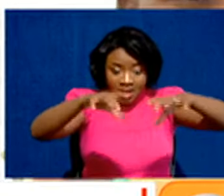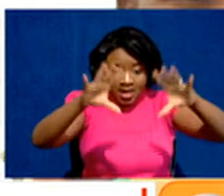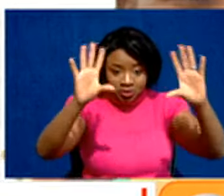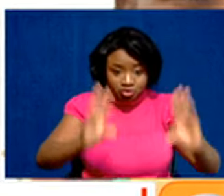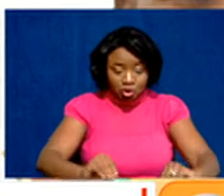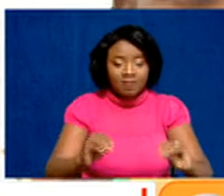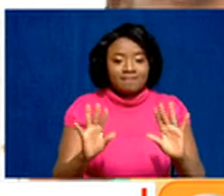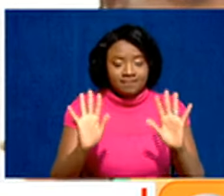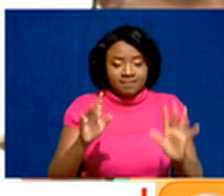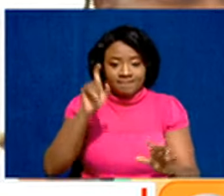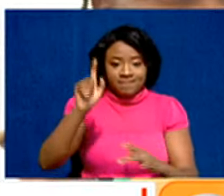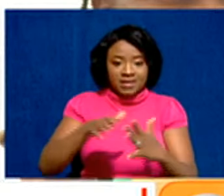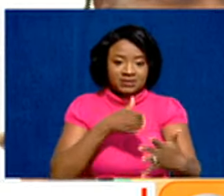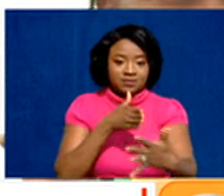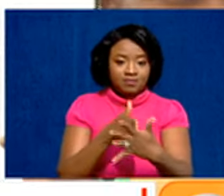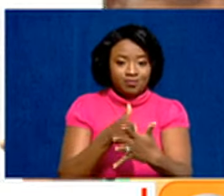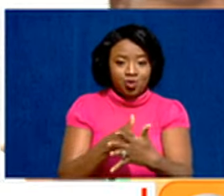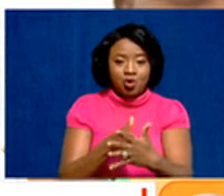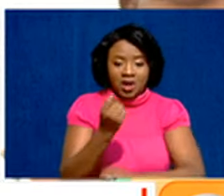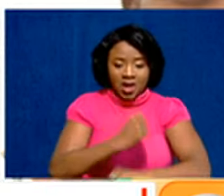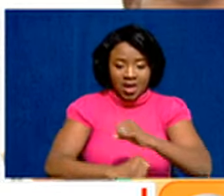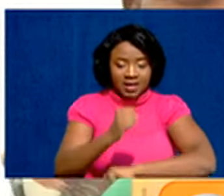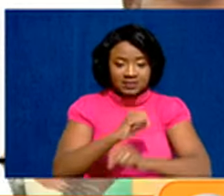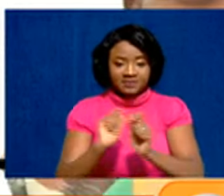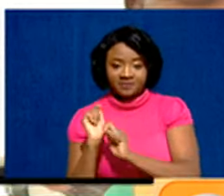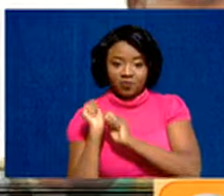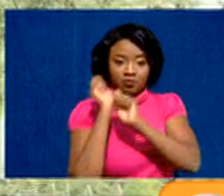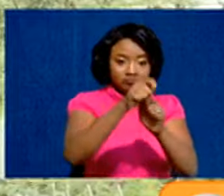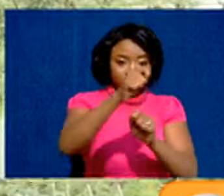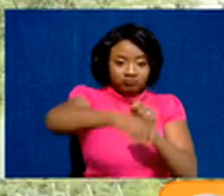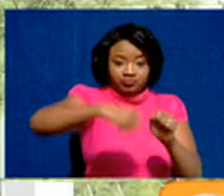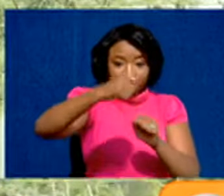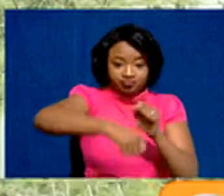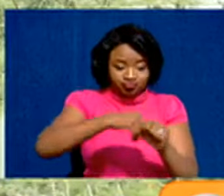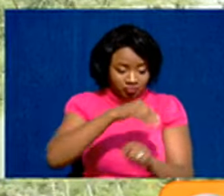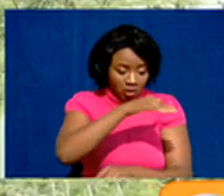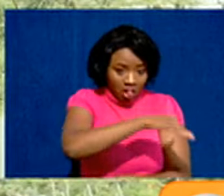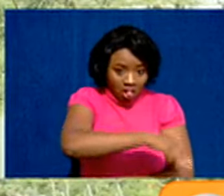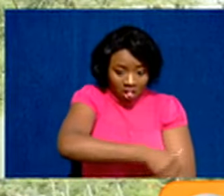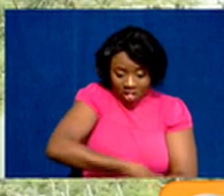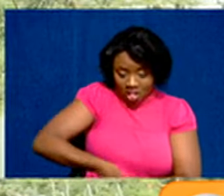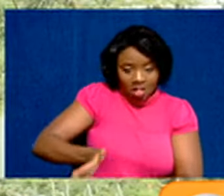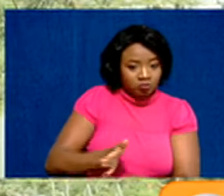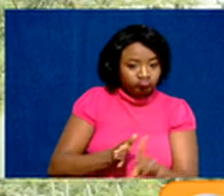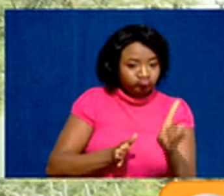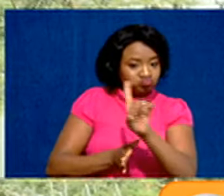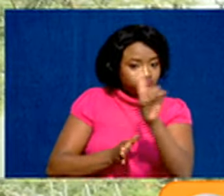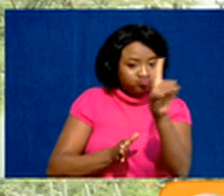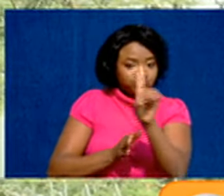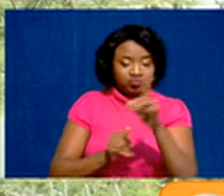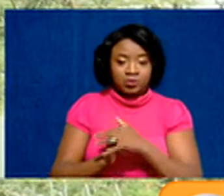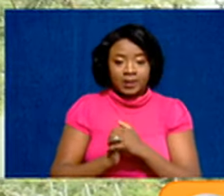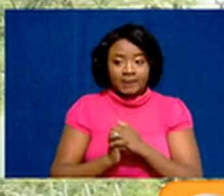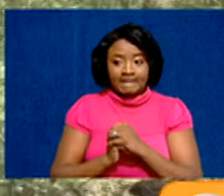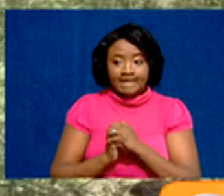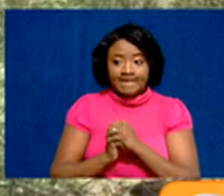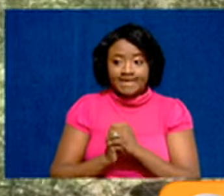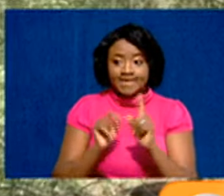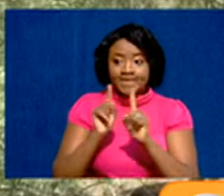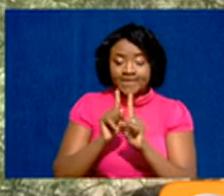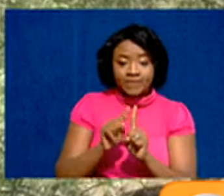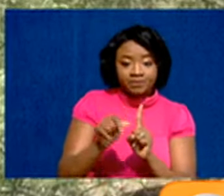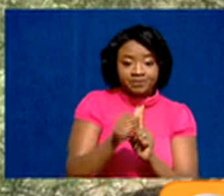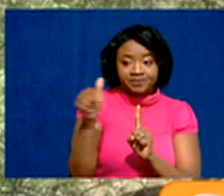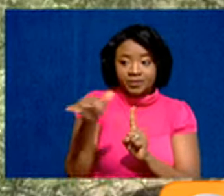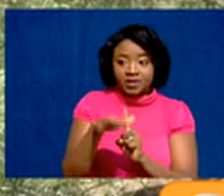wasimamishe kabisa uvuvi jioni na usiku. Mamlaka ya maendeleo katika bonde la Kerio KVDA